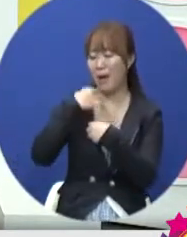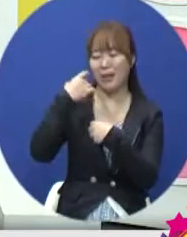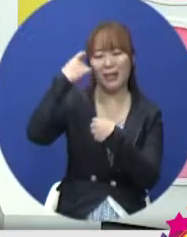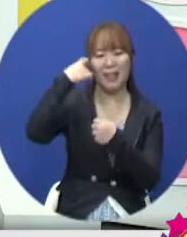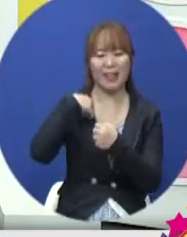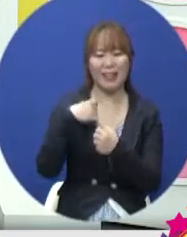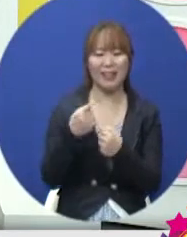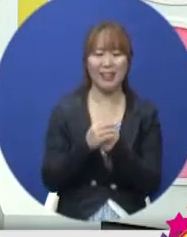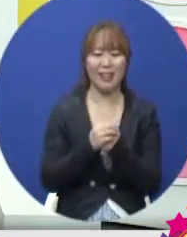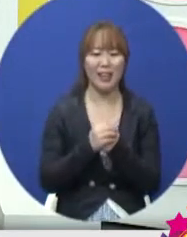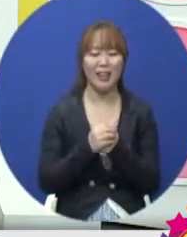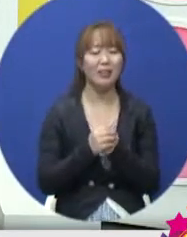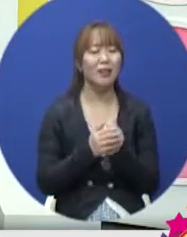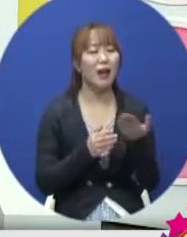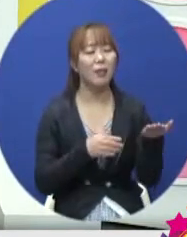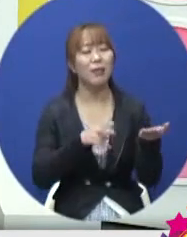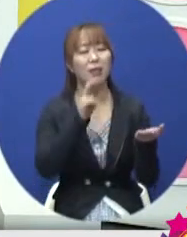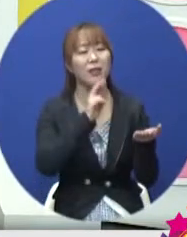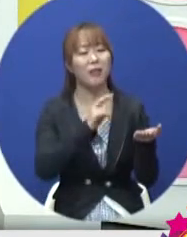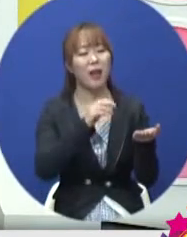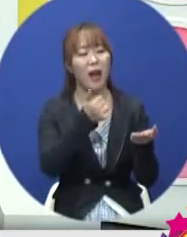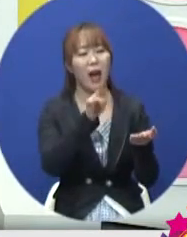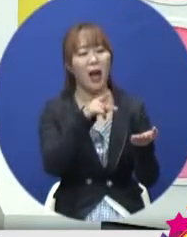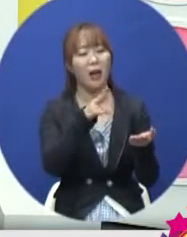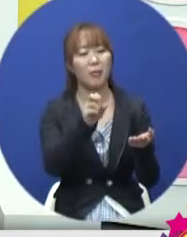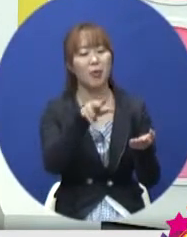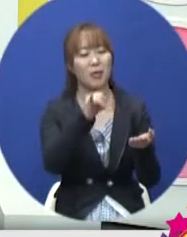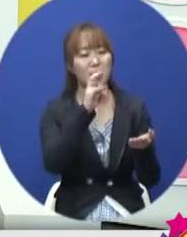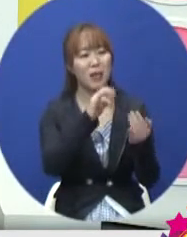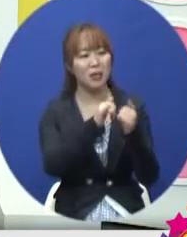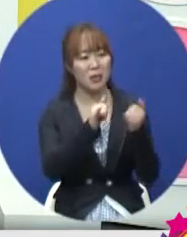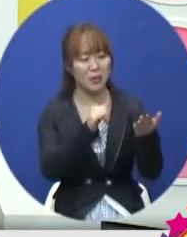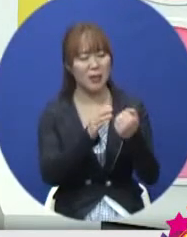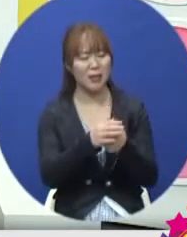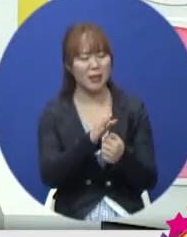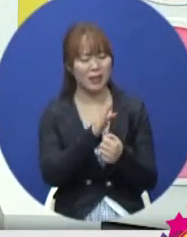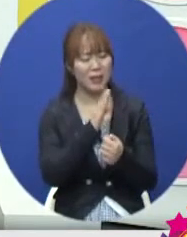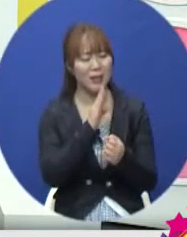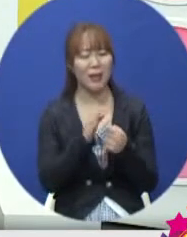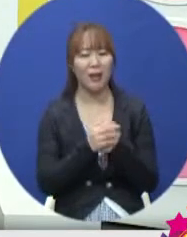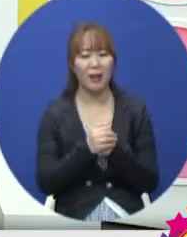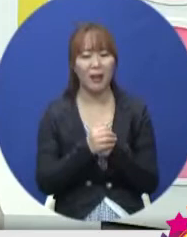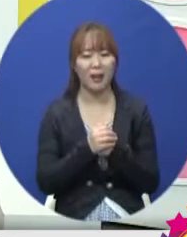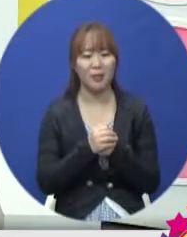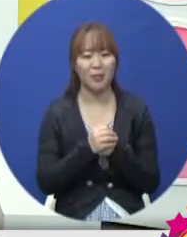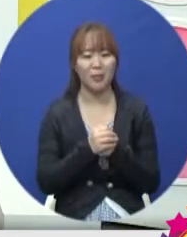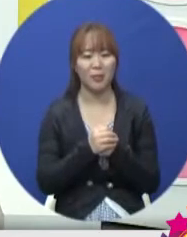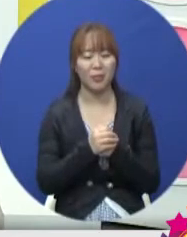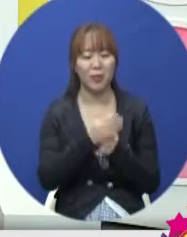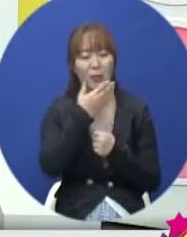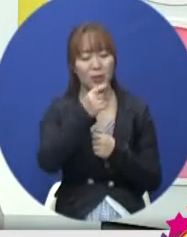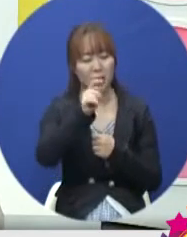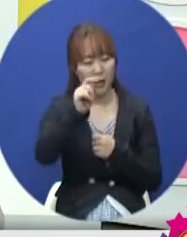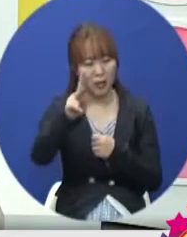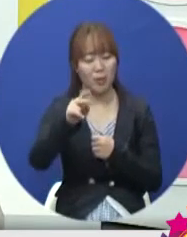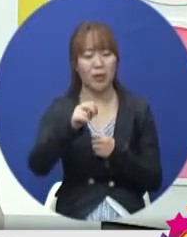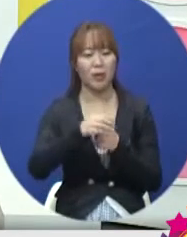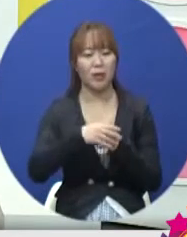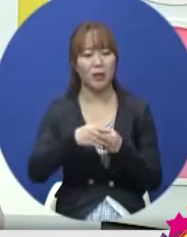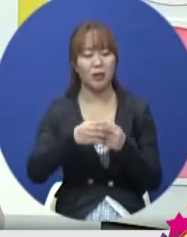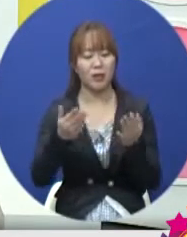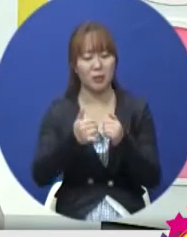같아요. 함영지 가수님 말입니다. 네. 야 진짜 이게 뭐 복지방송 그